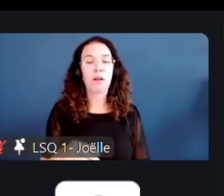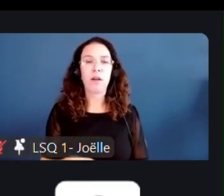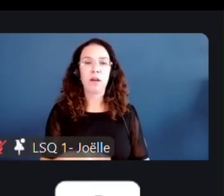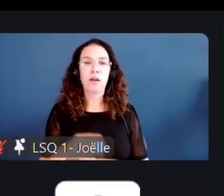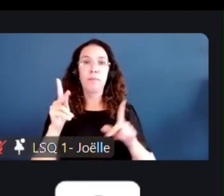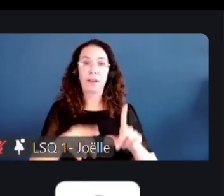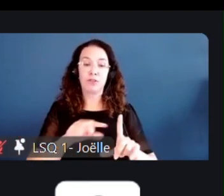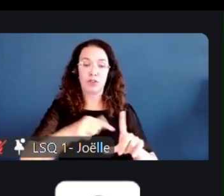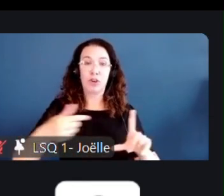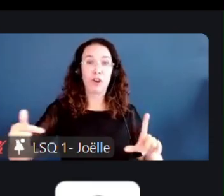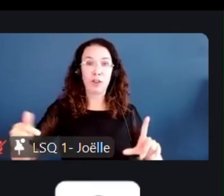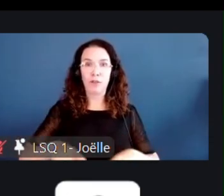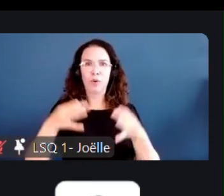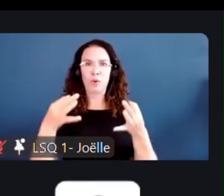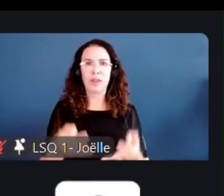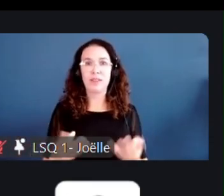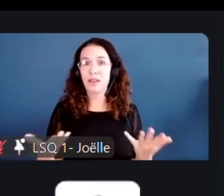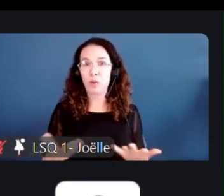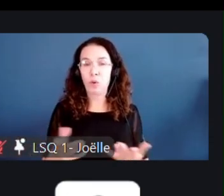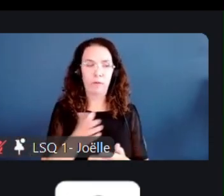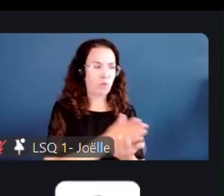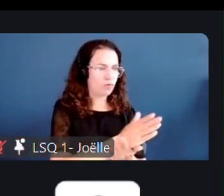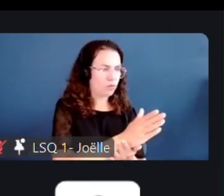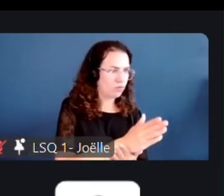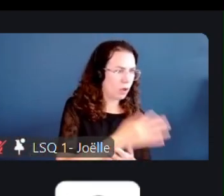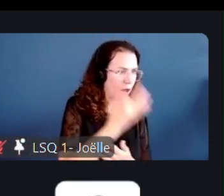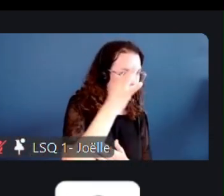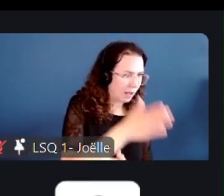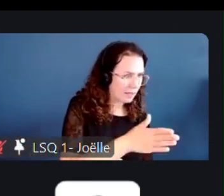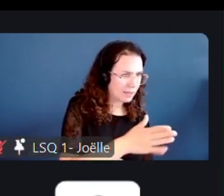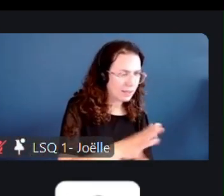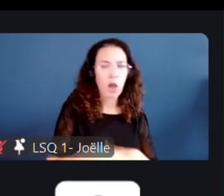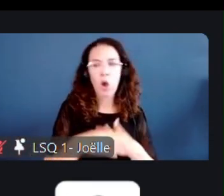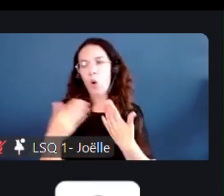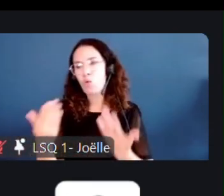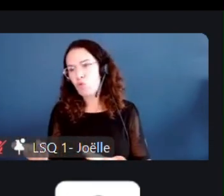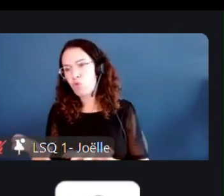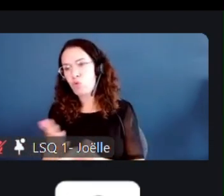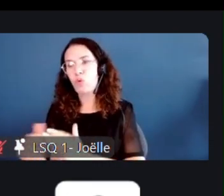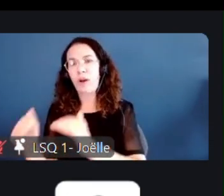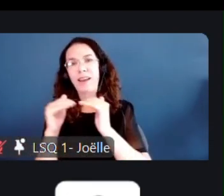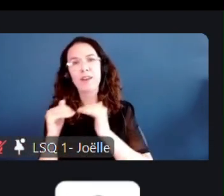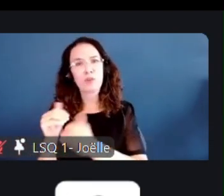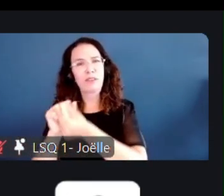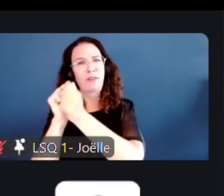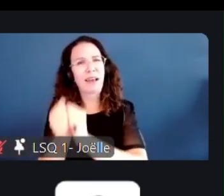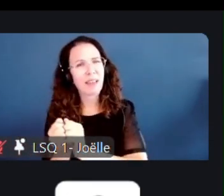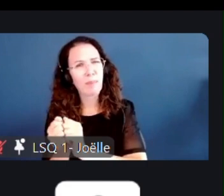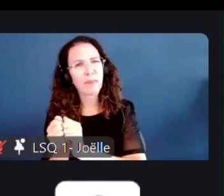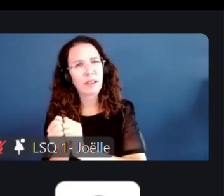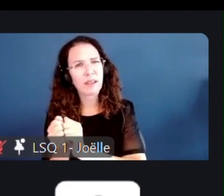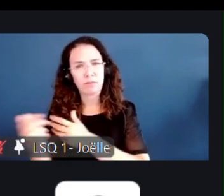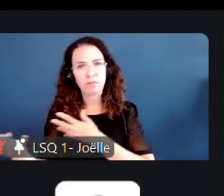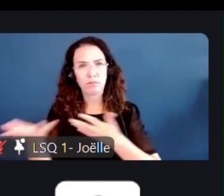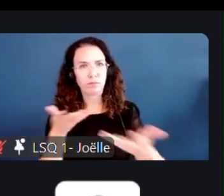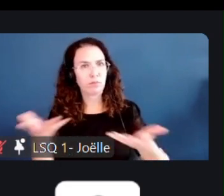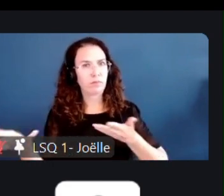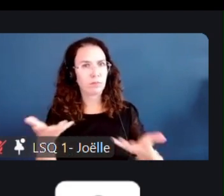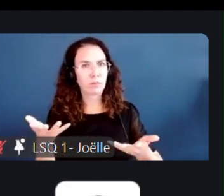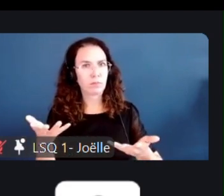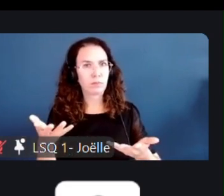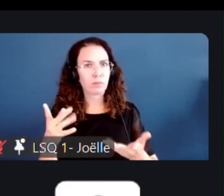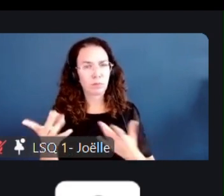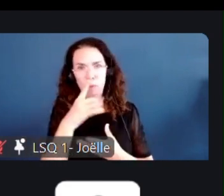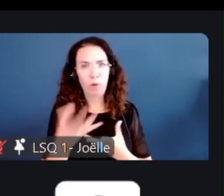souvent faire le choix impossible entre des services en français et des services inclusifs et adaptés à leurs besoins comme personnes